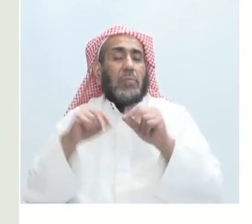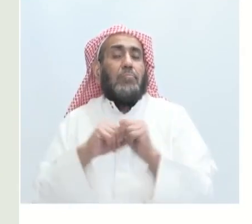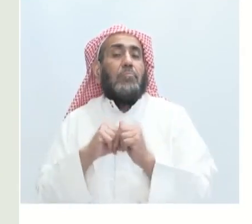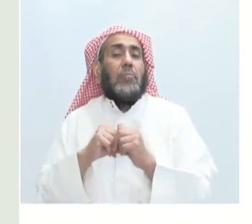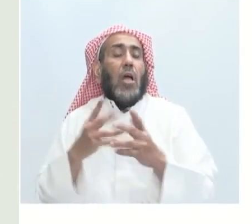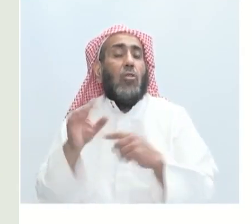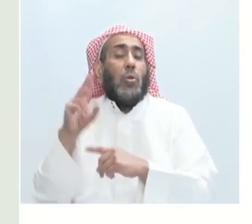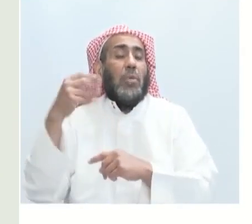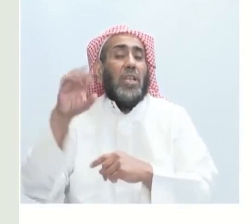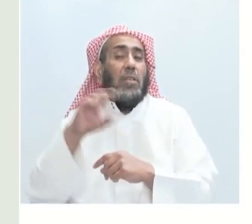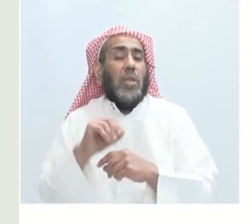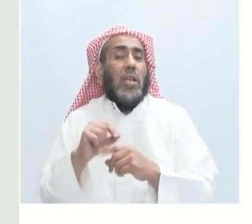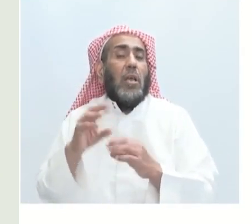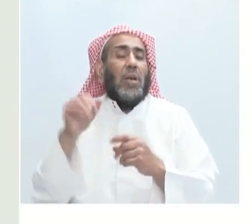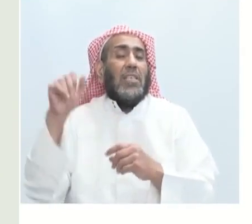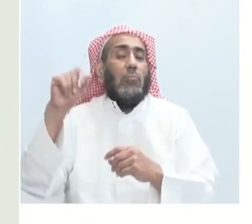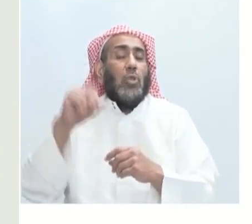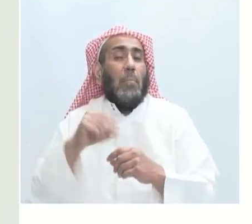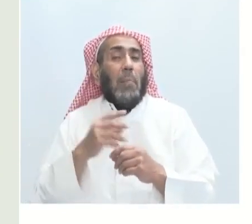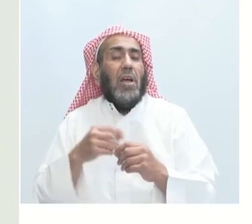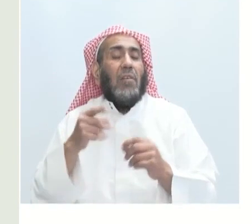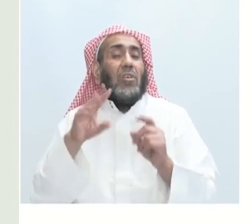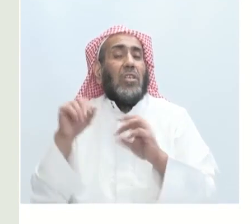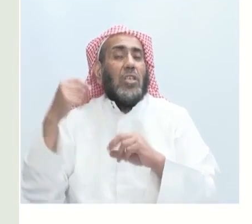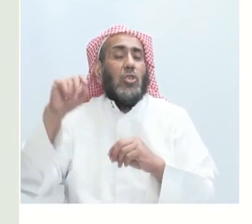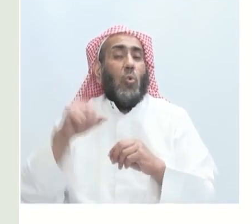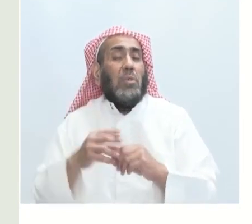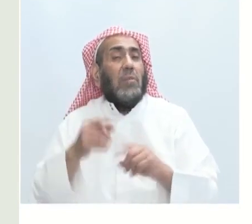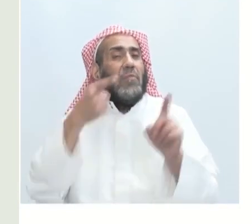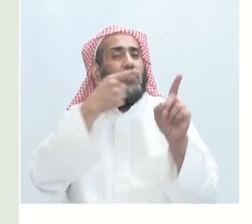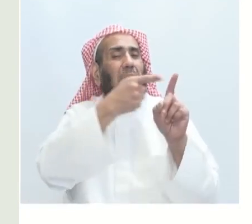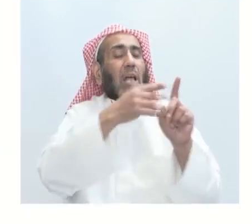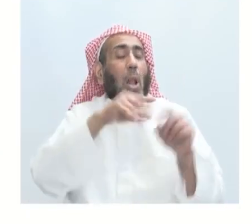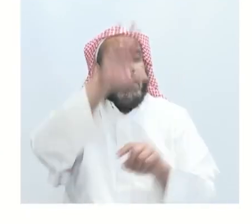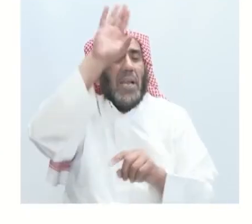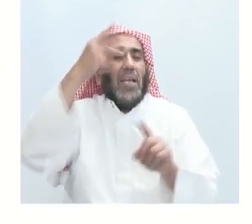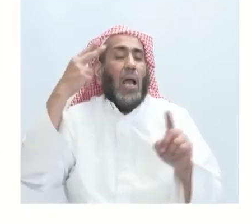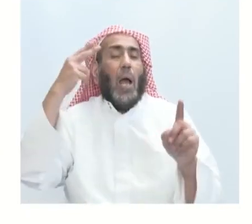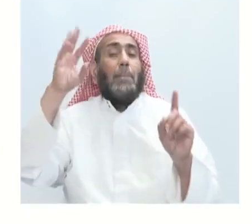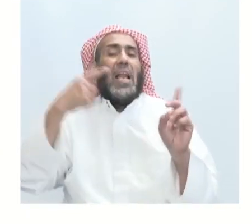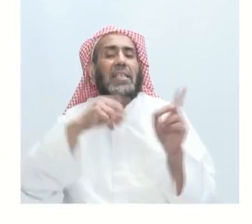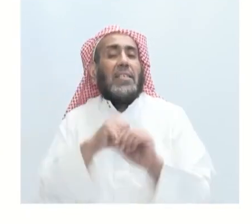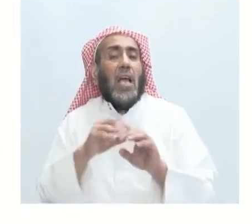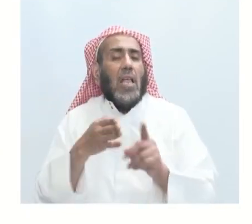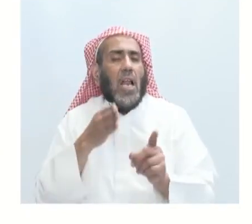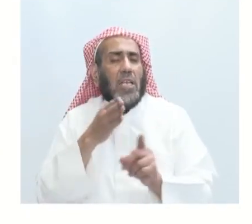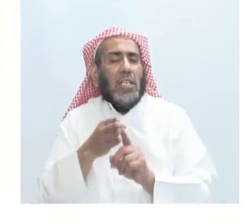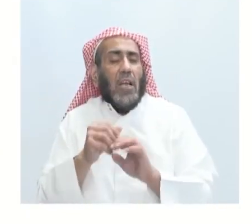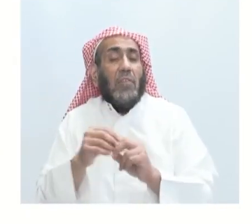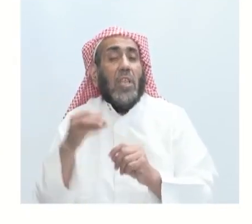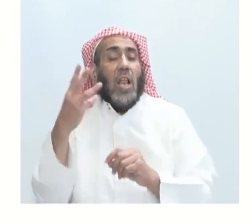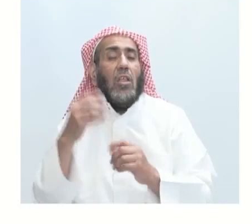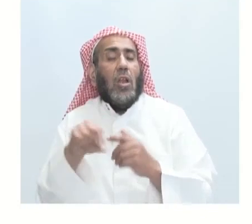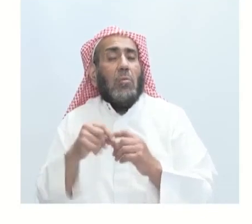طبعا تاثر بن عثيمين مثلا بقصيده ابي تمام في قصيده العز والمجد في مدح الملك عبد العزيز هذا الاتجاه في ثلاث